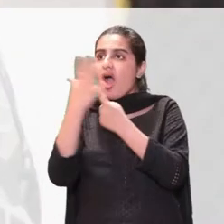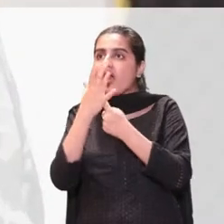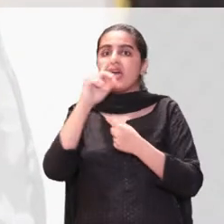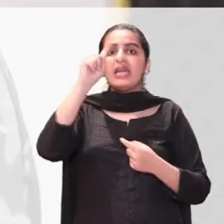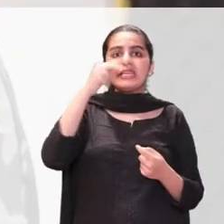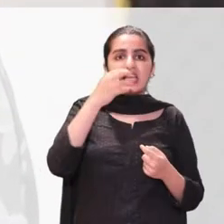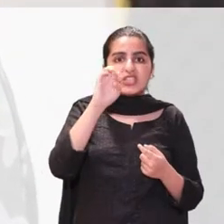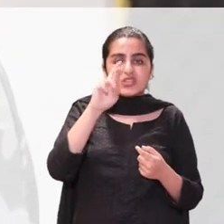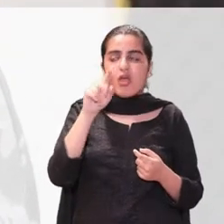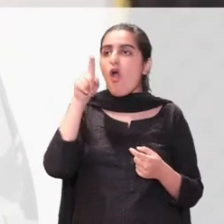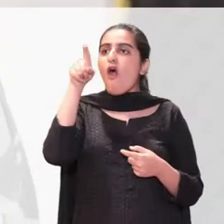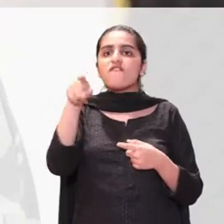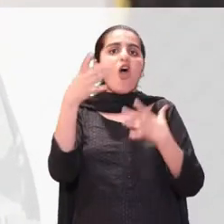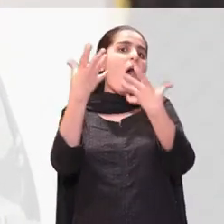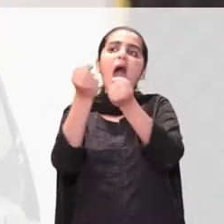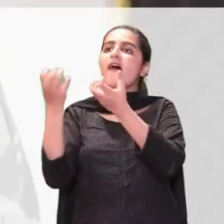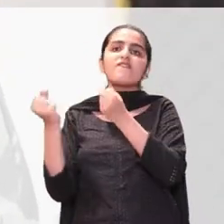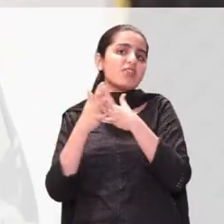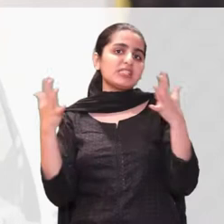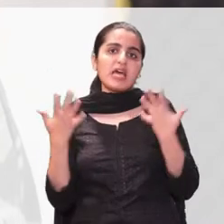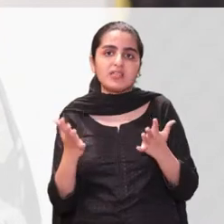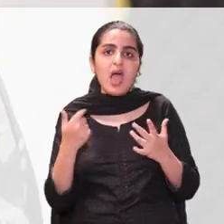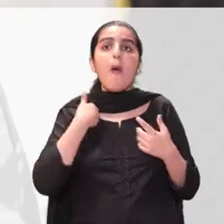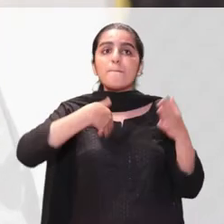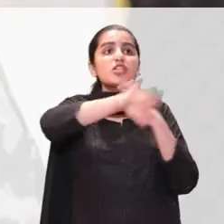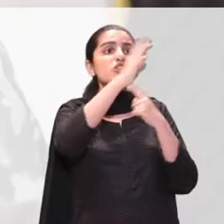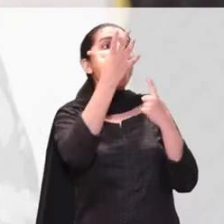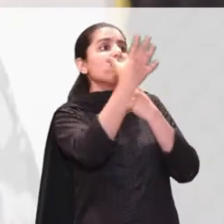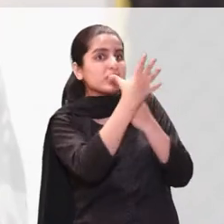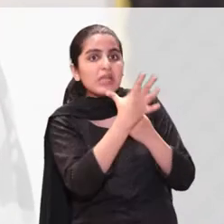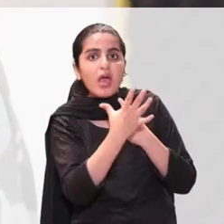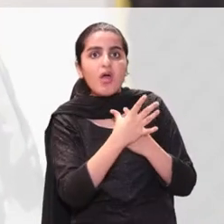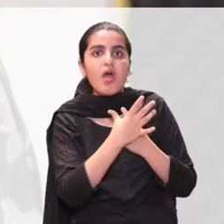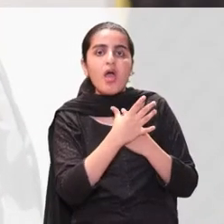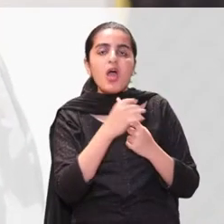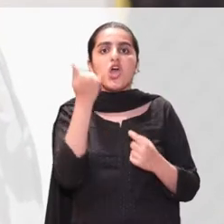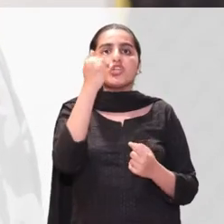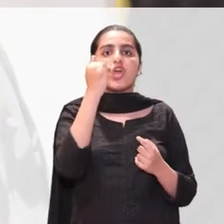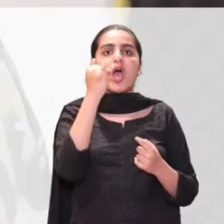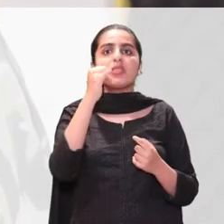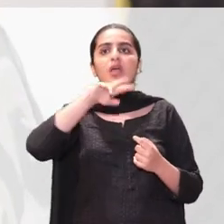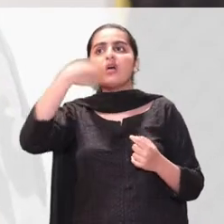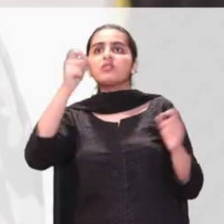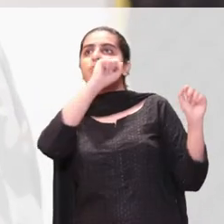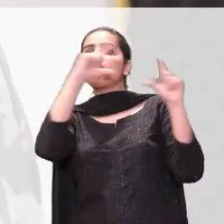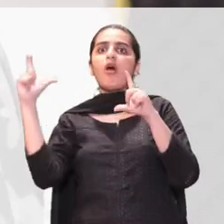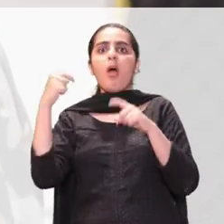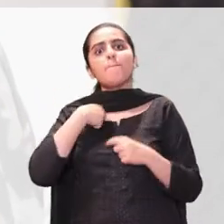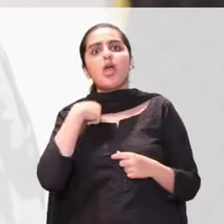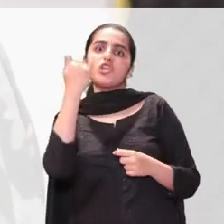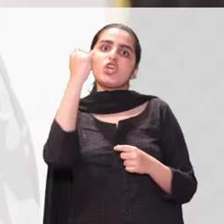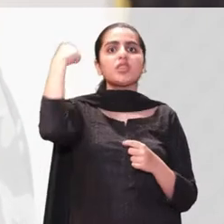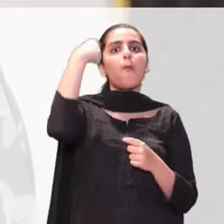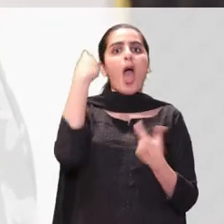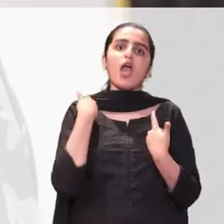थेरेपी का कांसेप्ट नहीं है अगर मैं आज मुझे पता है क्या मैं अपनी तरफ के लिए सेंटर्स के पास जाती हूं तो कल साइड में किसी खबर